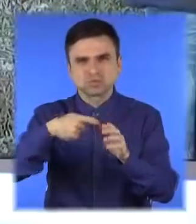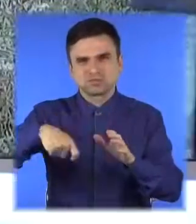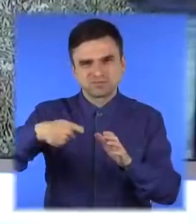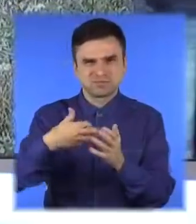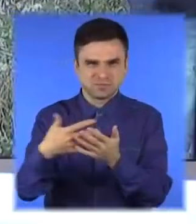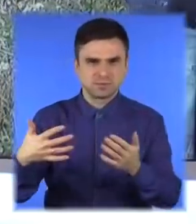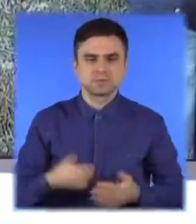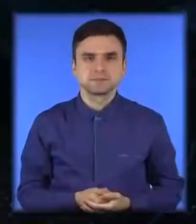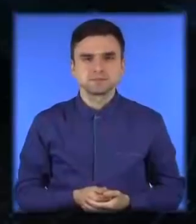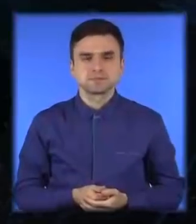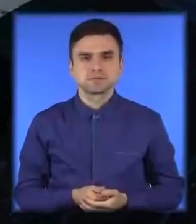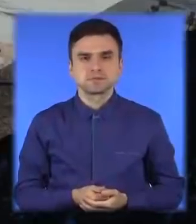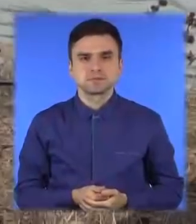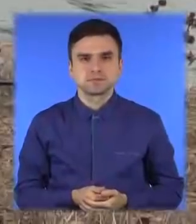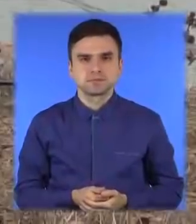Фіфілатіва.